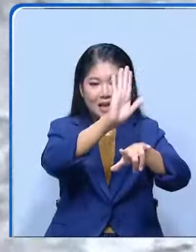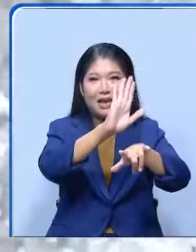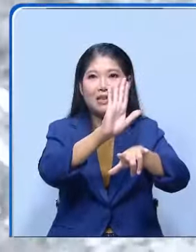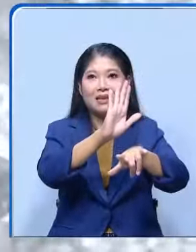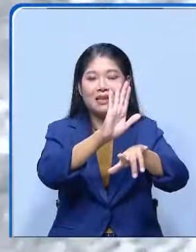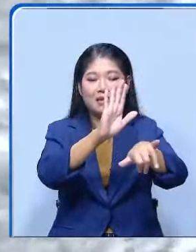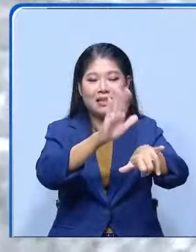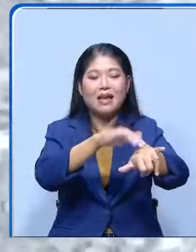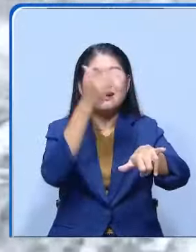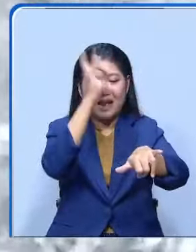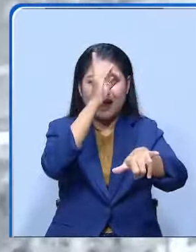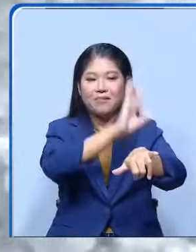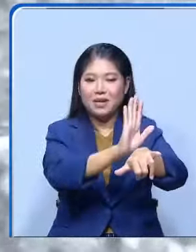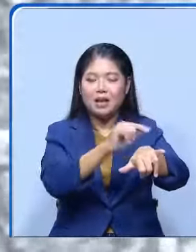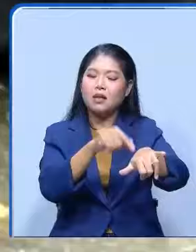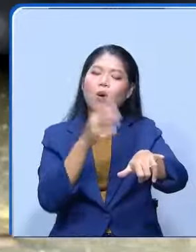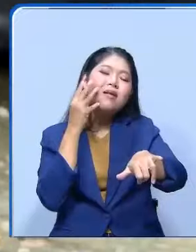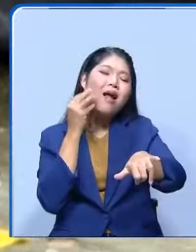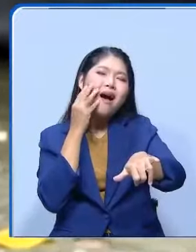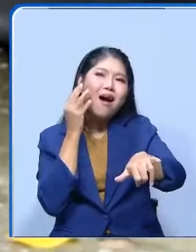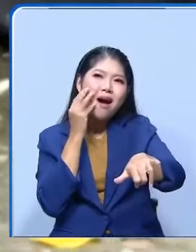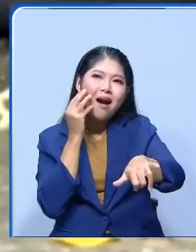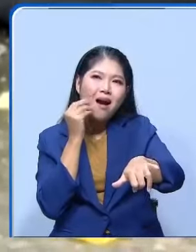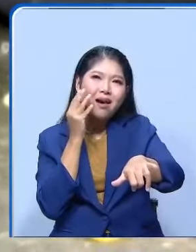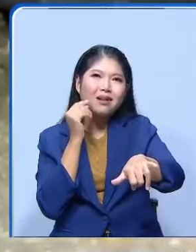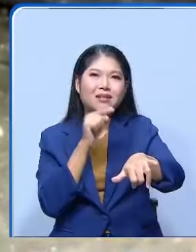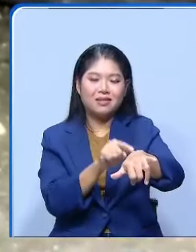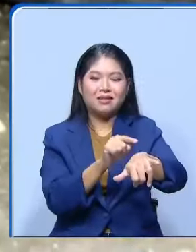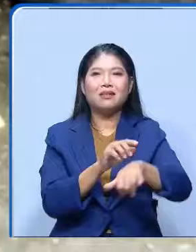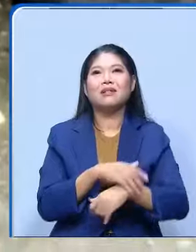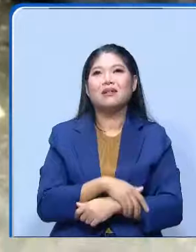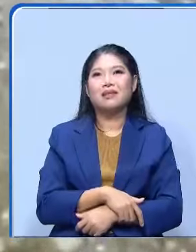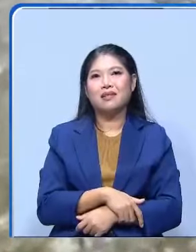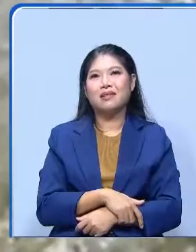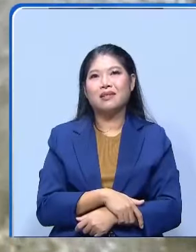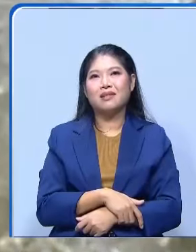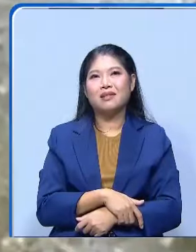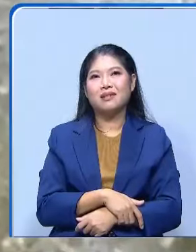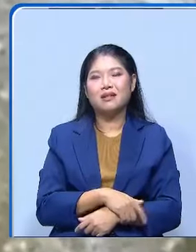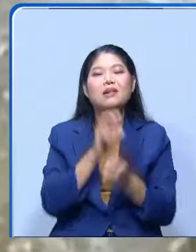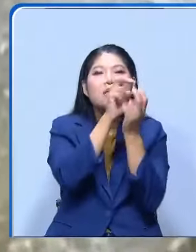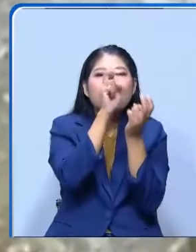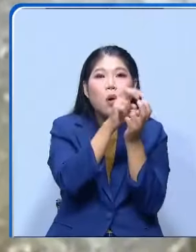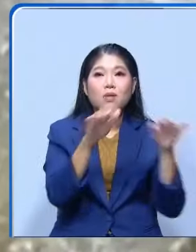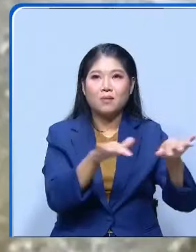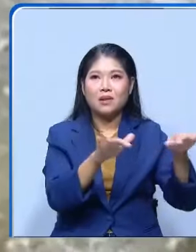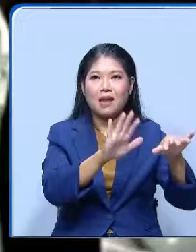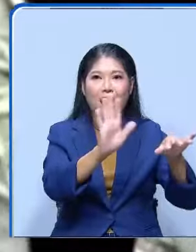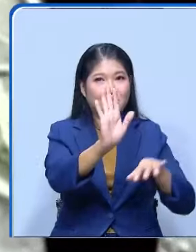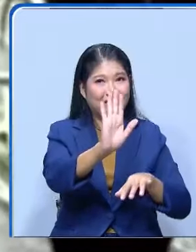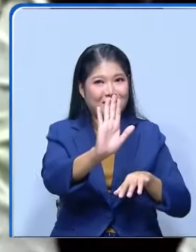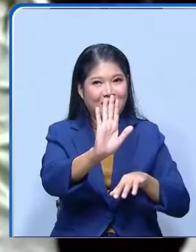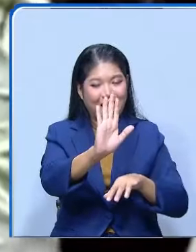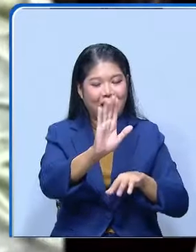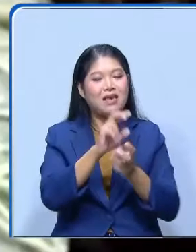เป็นคนดังของหมูเด้งเนี่ยโดดเด่นมากคือตอนนี้อย่างที่บอกไปจากฮิปโปธรรมดาตอนนี้น้องกลายเป็นดาราฮิปโ